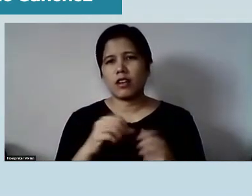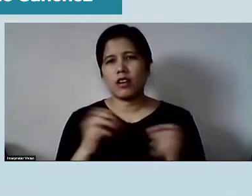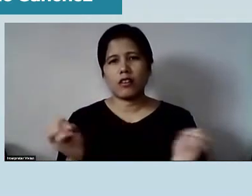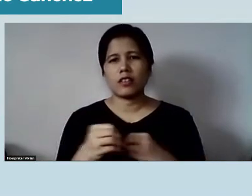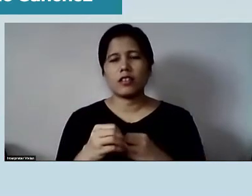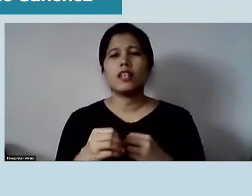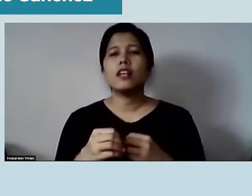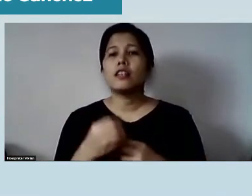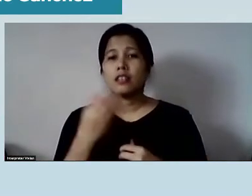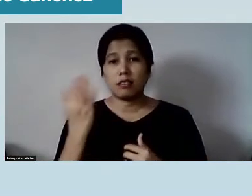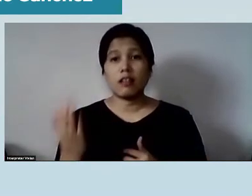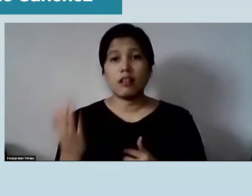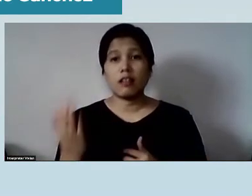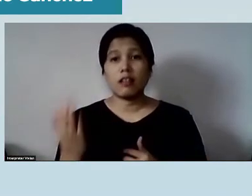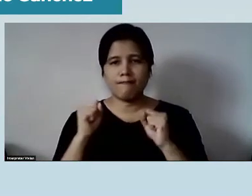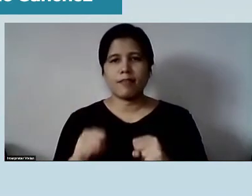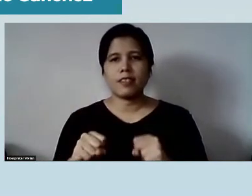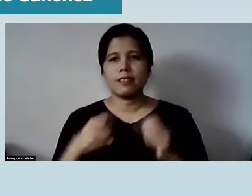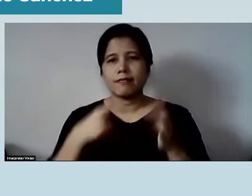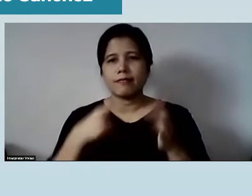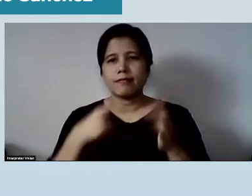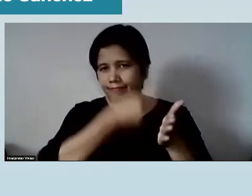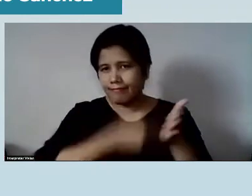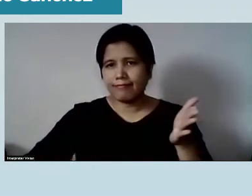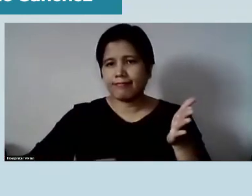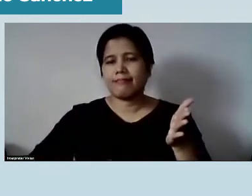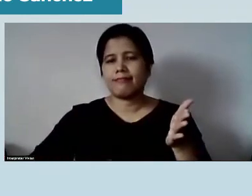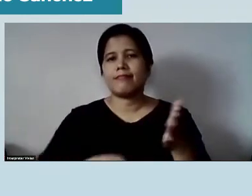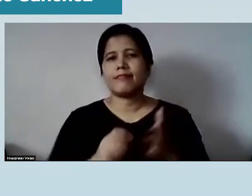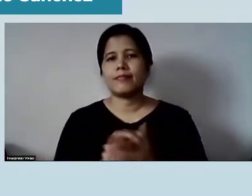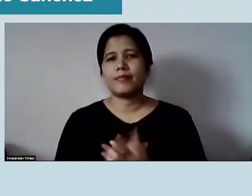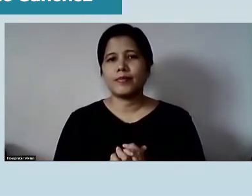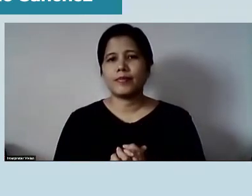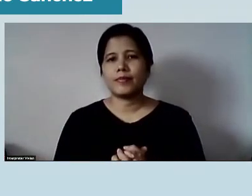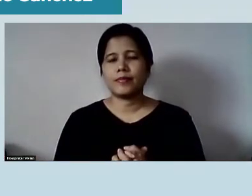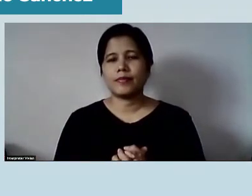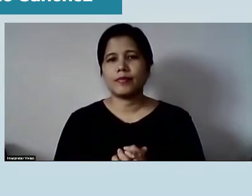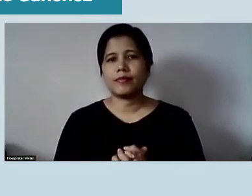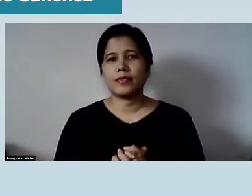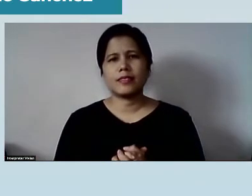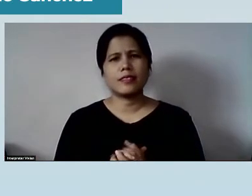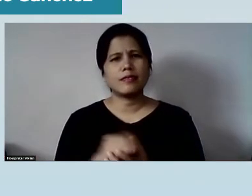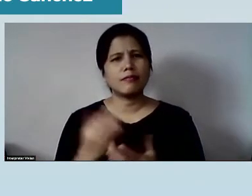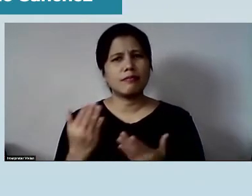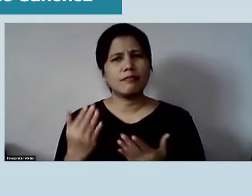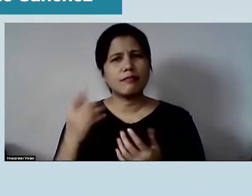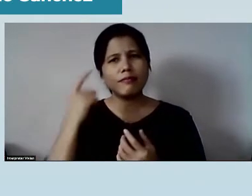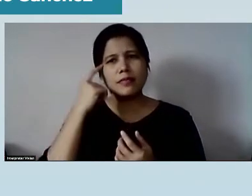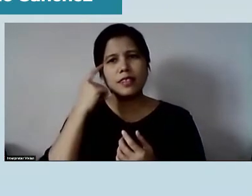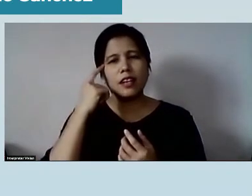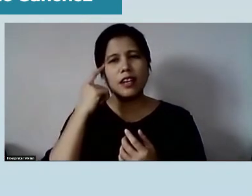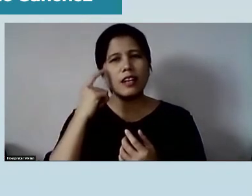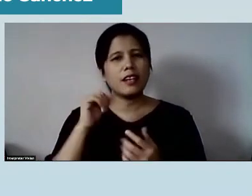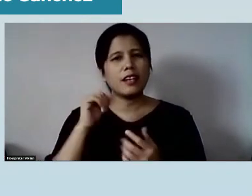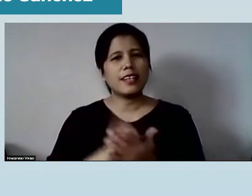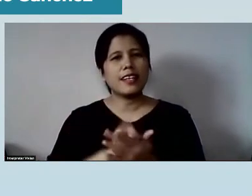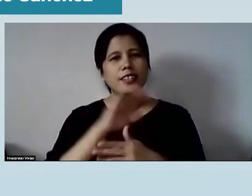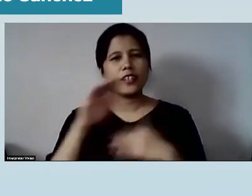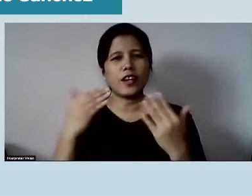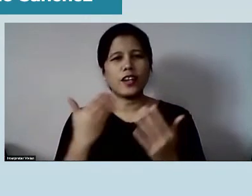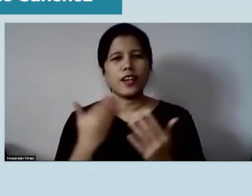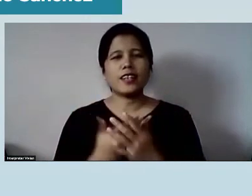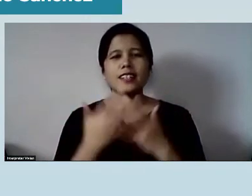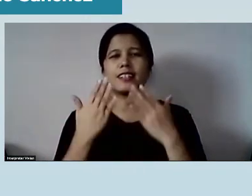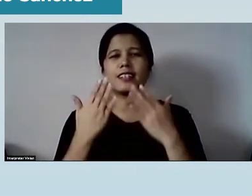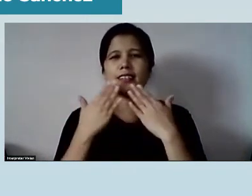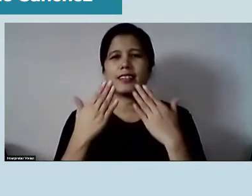po yun yung pwedeng i-penalize natin dyan. Sige. So I think that's all for my presentation,